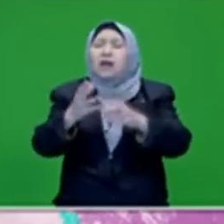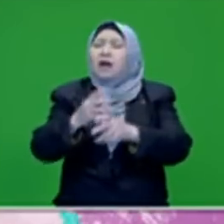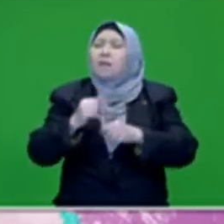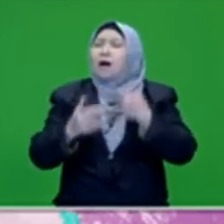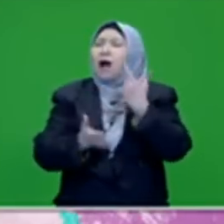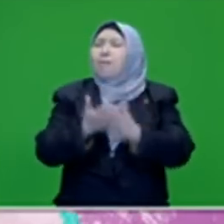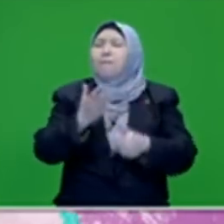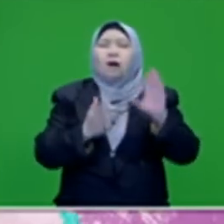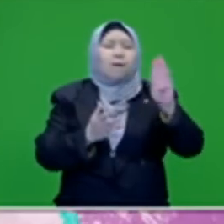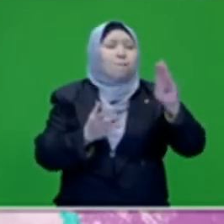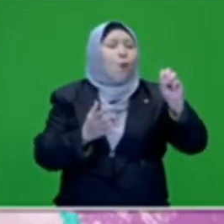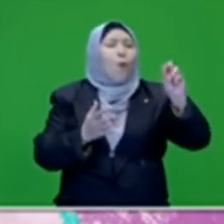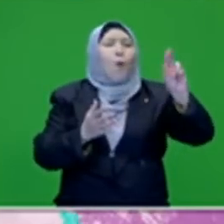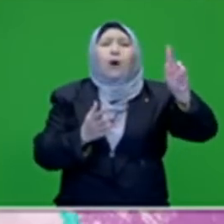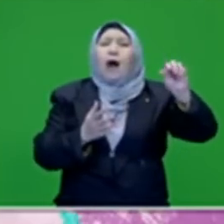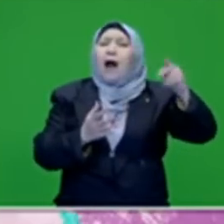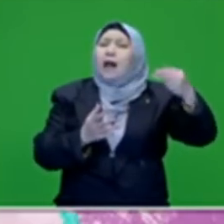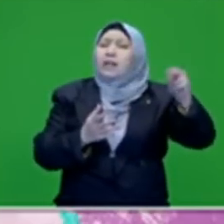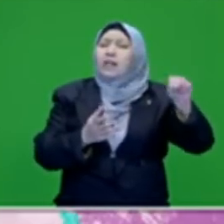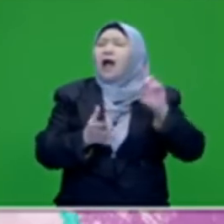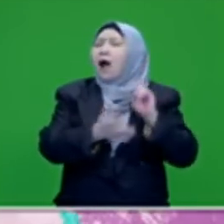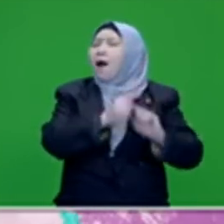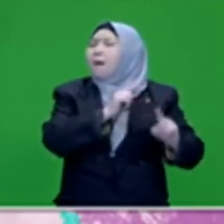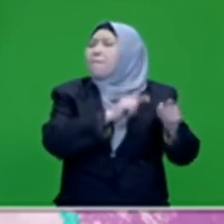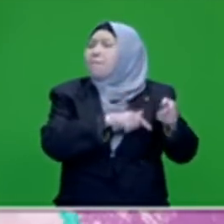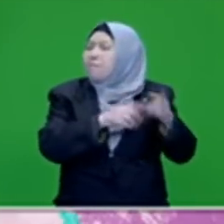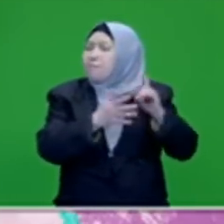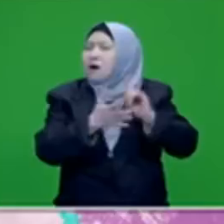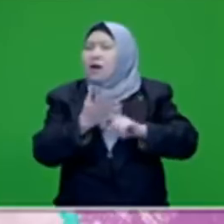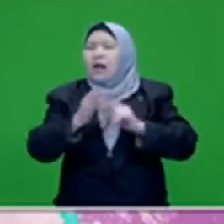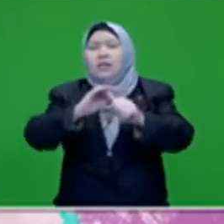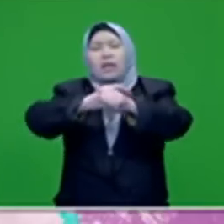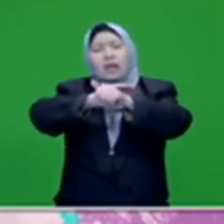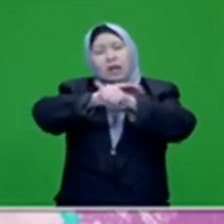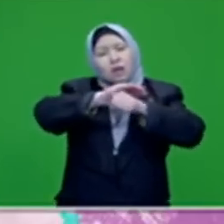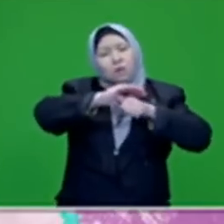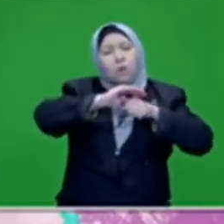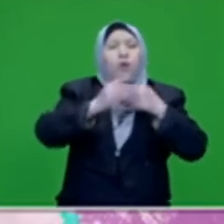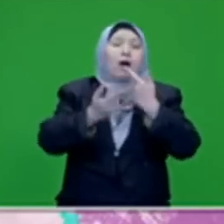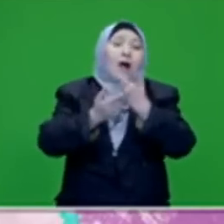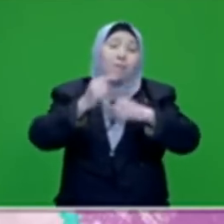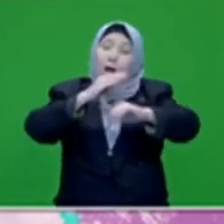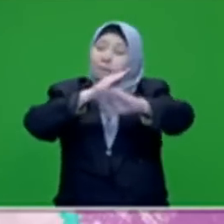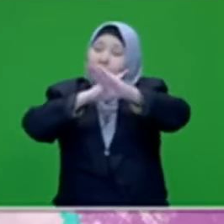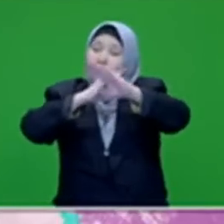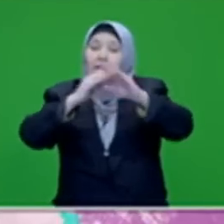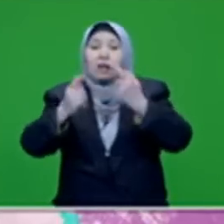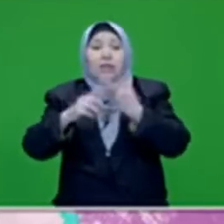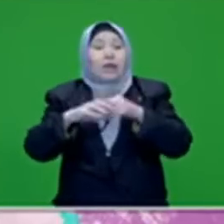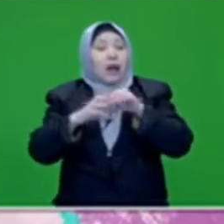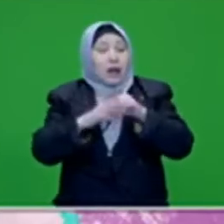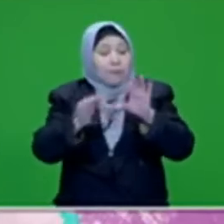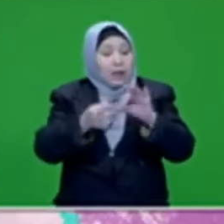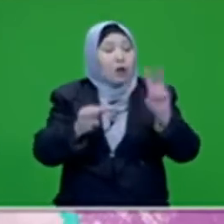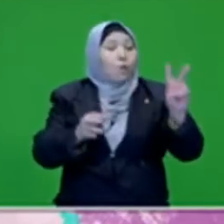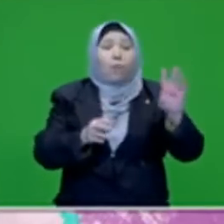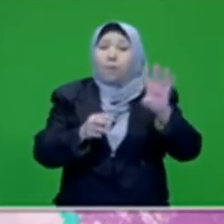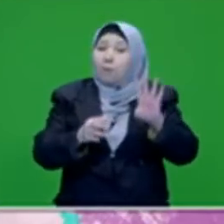ini sebenarnya agar terlindung daripada asu awal fahsya, sebagaimana dalam ayat 24. Silakan